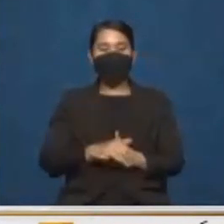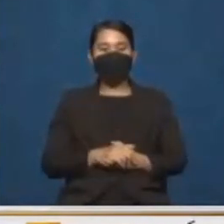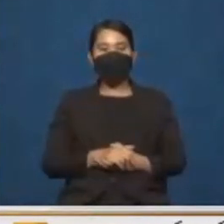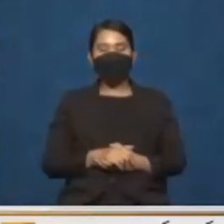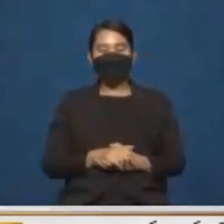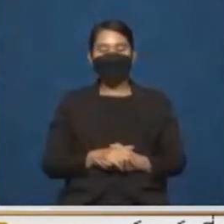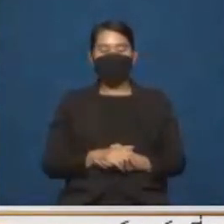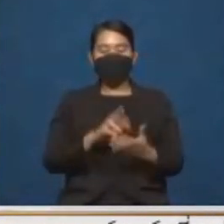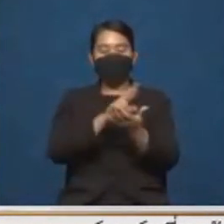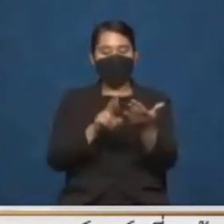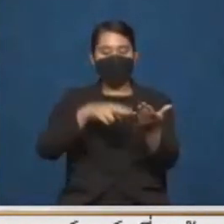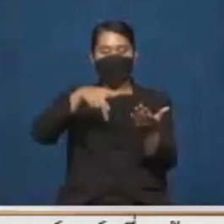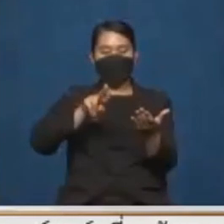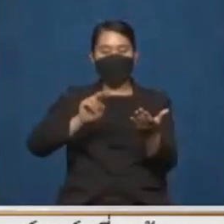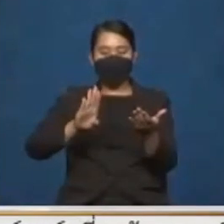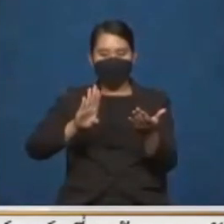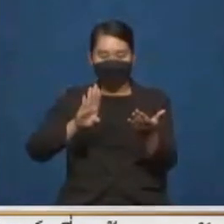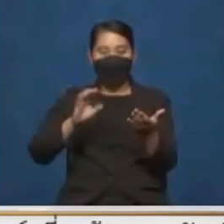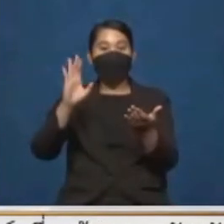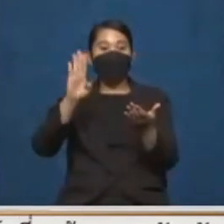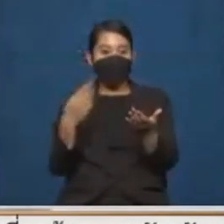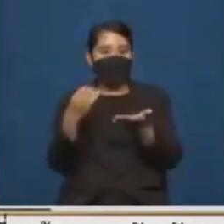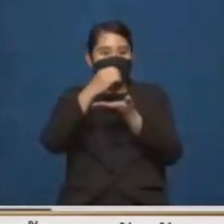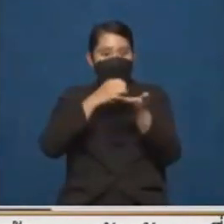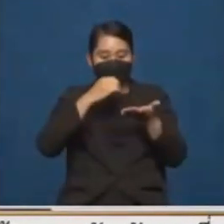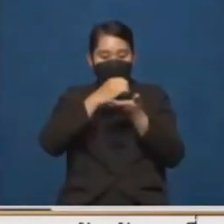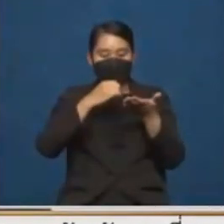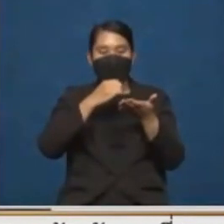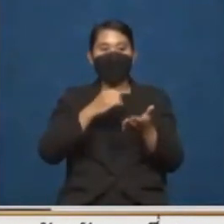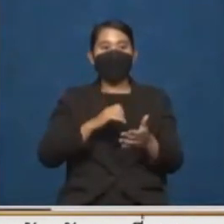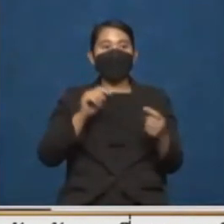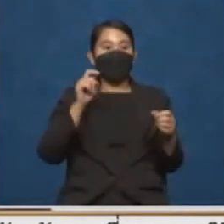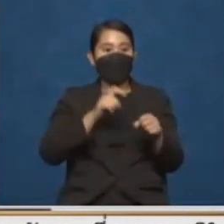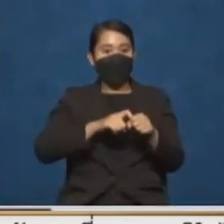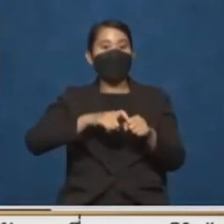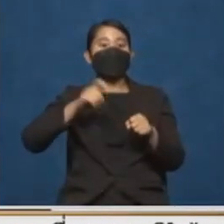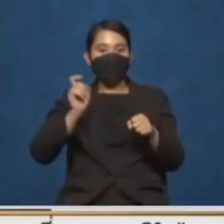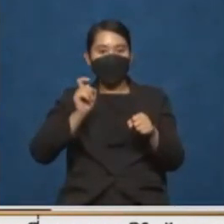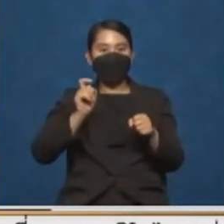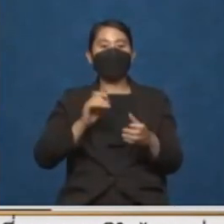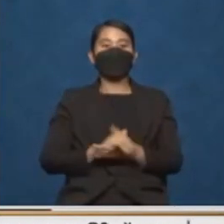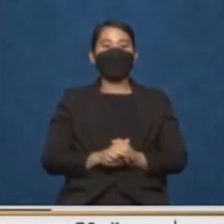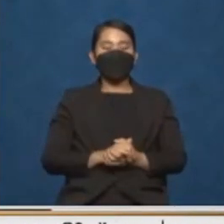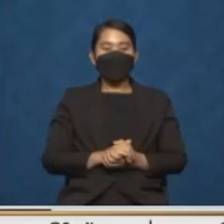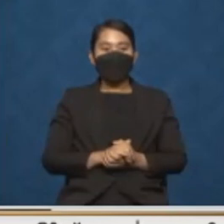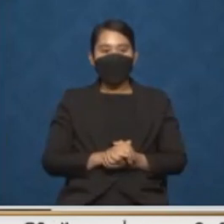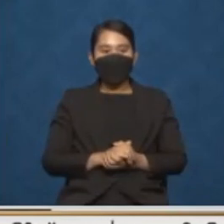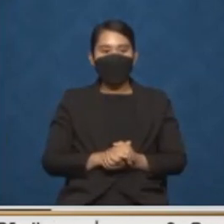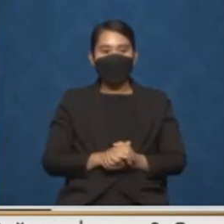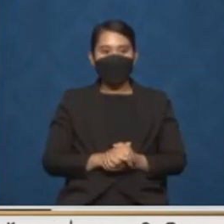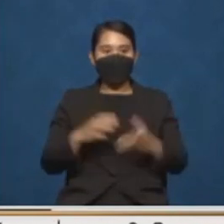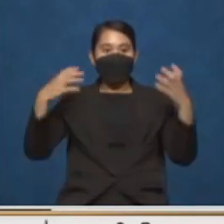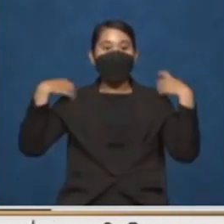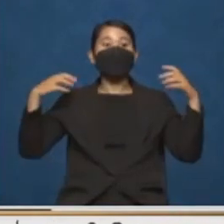รางพมยัติเพิกระท่ม ซึ่งเราปลออกจากกเป็ยาเสรตดแล้วนั้นก็ทางราชก